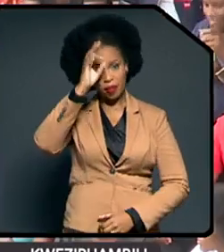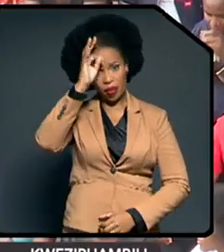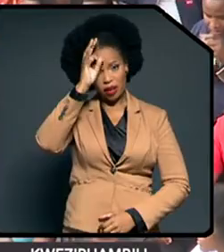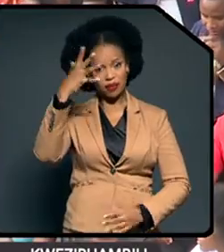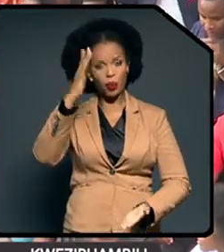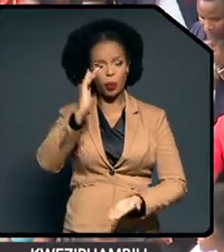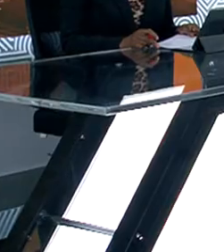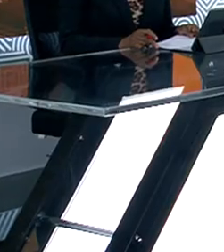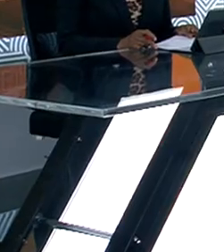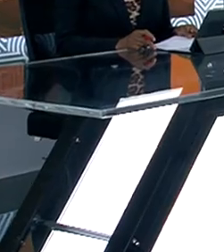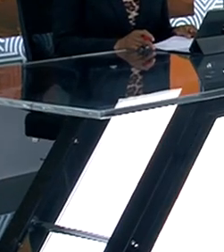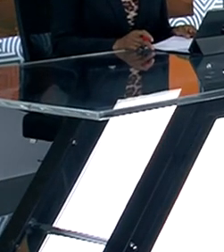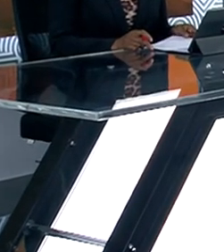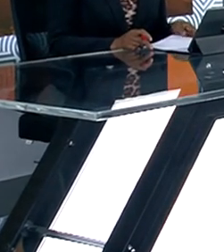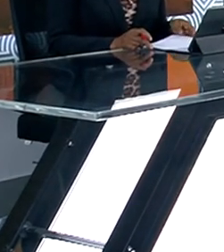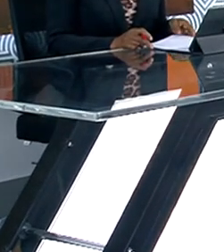kule ngingqi.